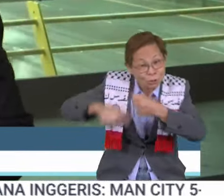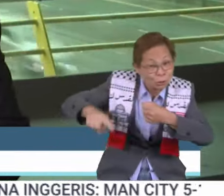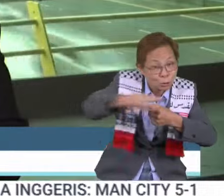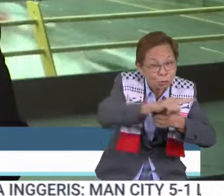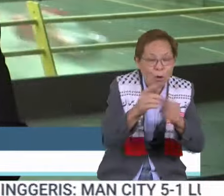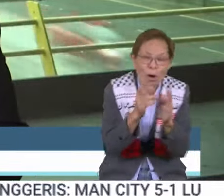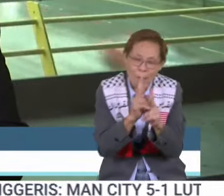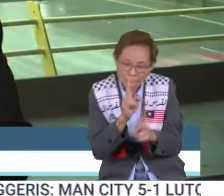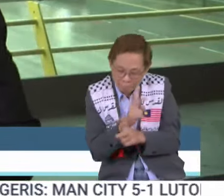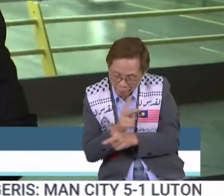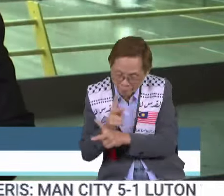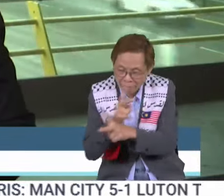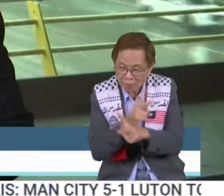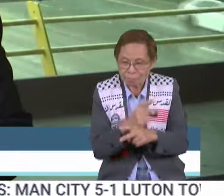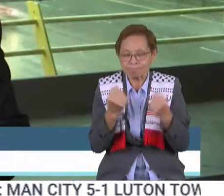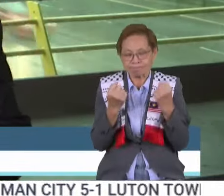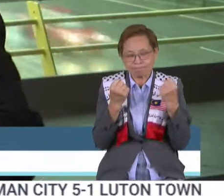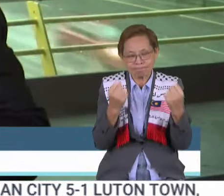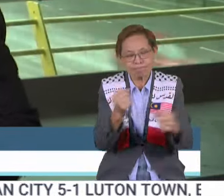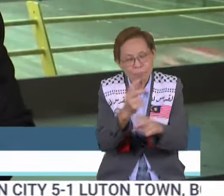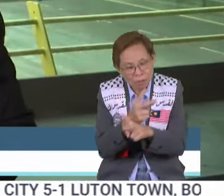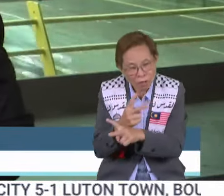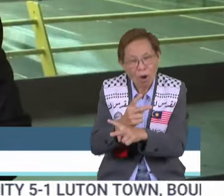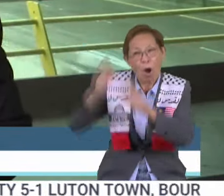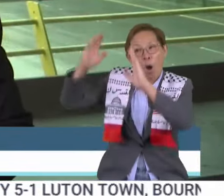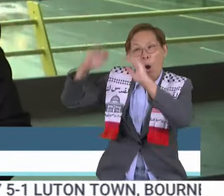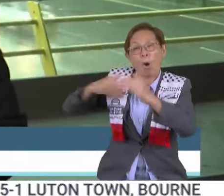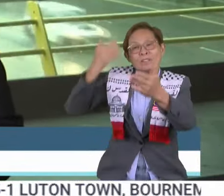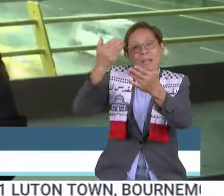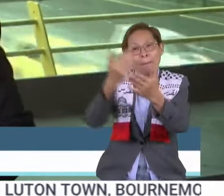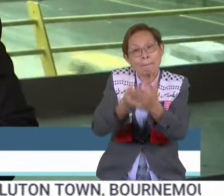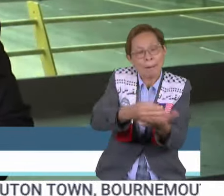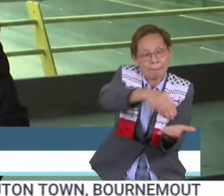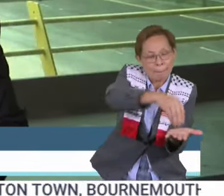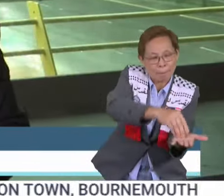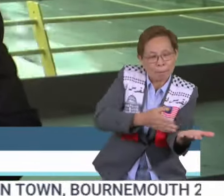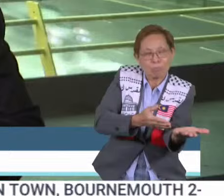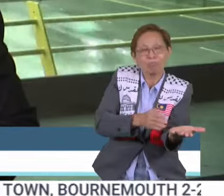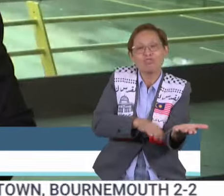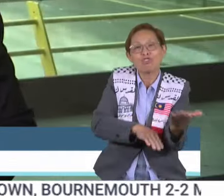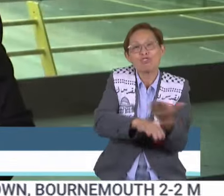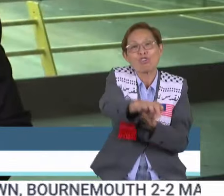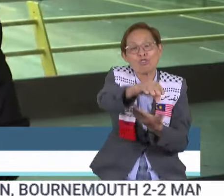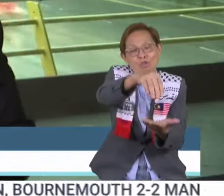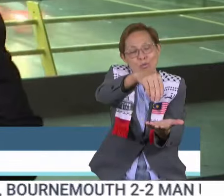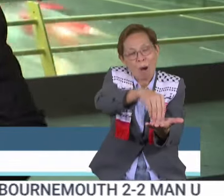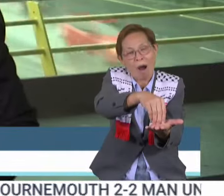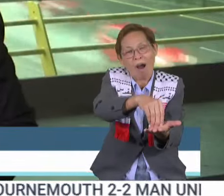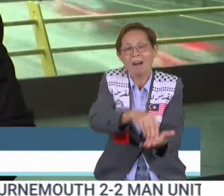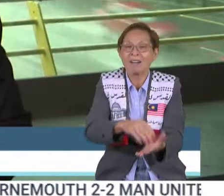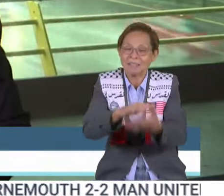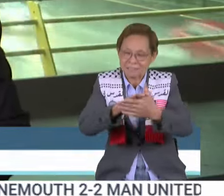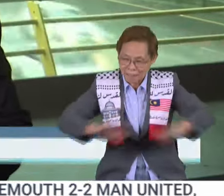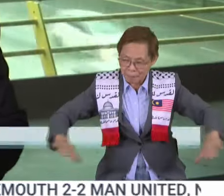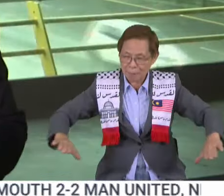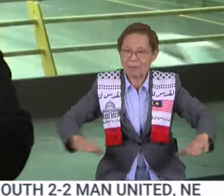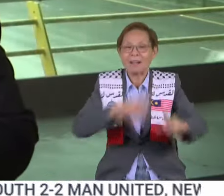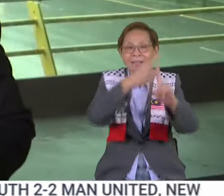diminta berhati-hati dalam pemanduan dan semoga anda sampai ke destinasi yang dituju. Saya kira ini saja laporan